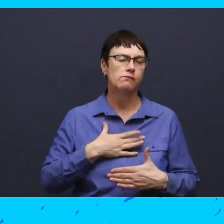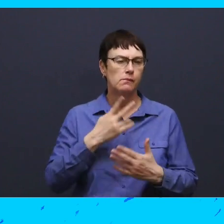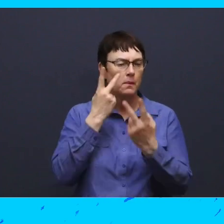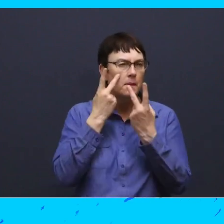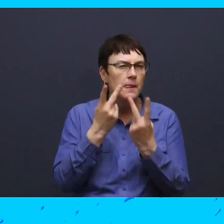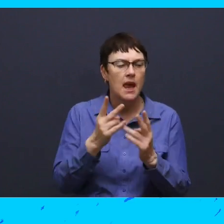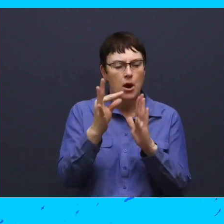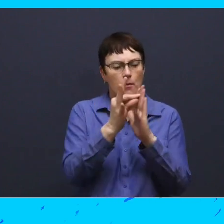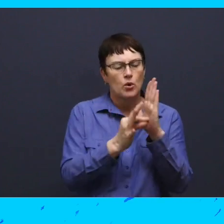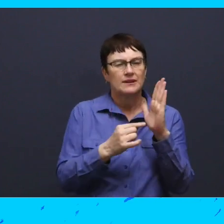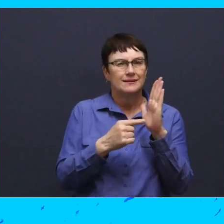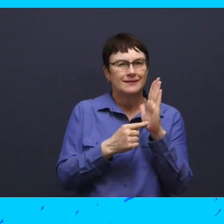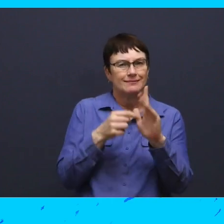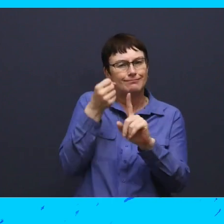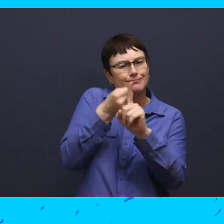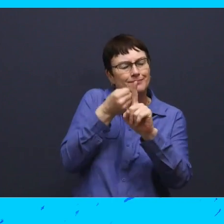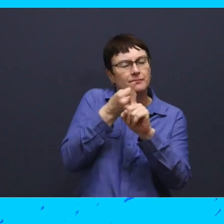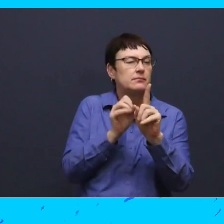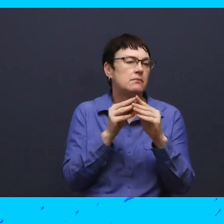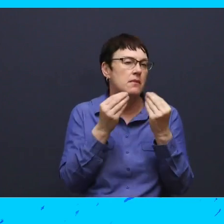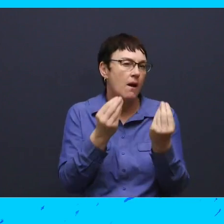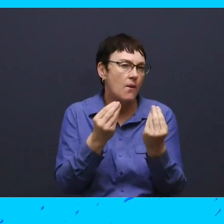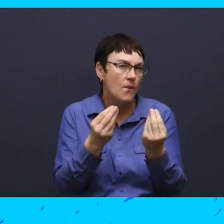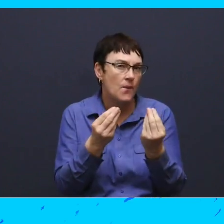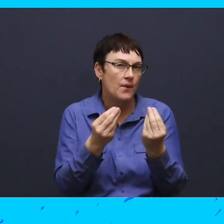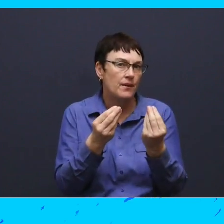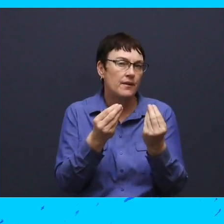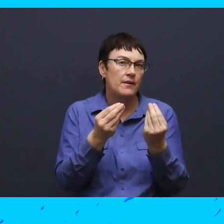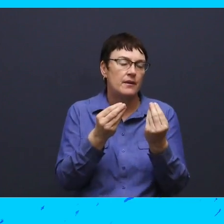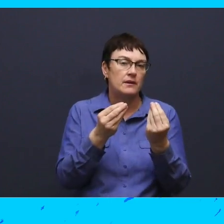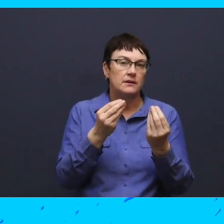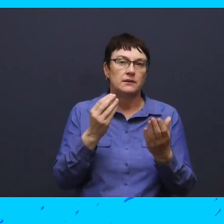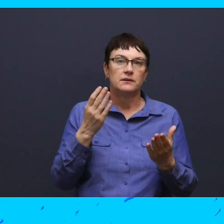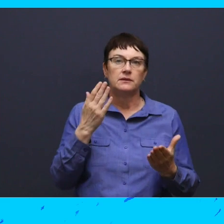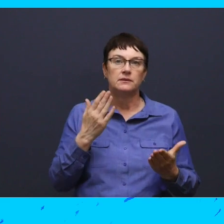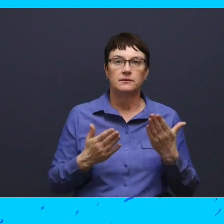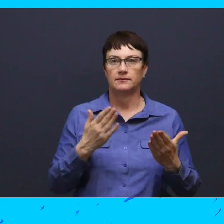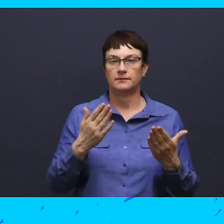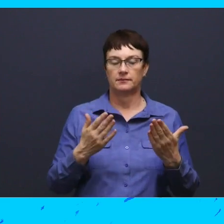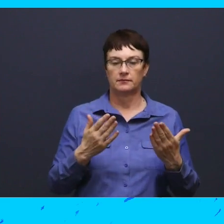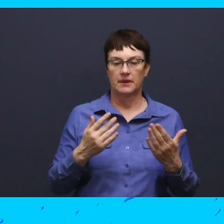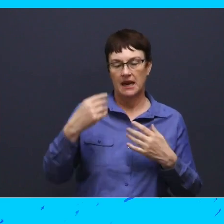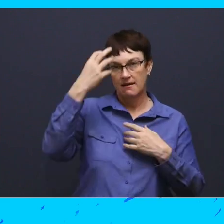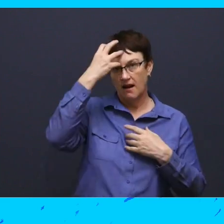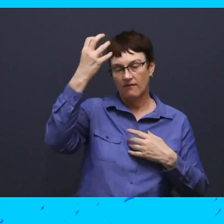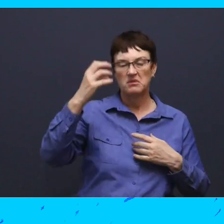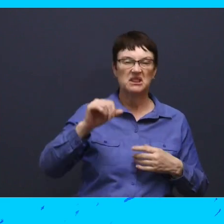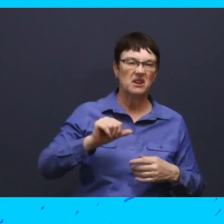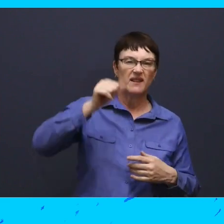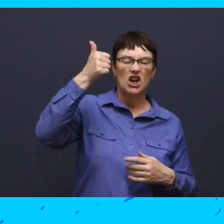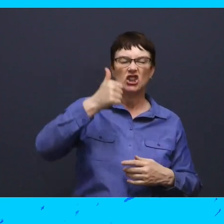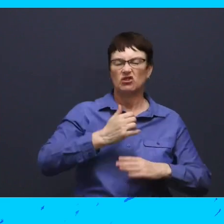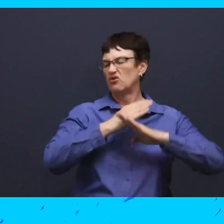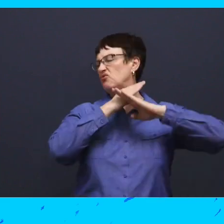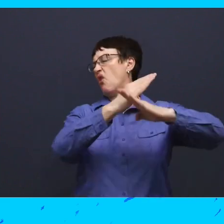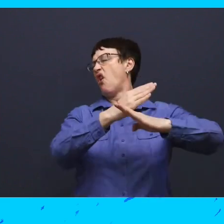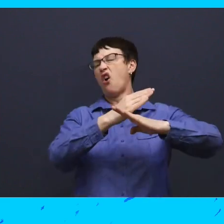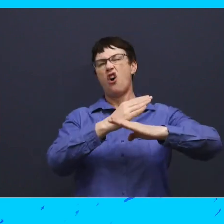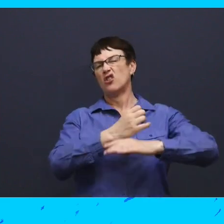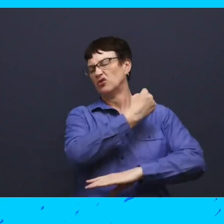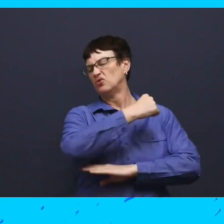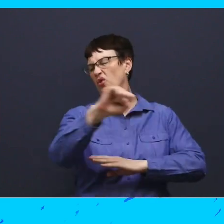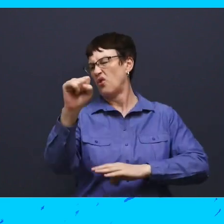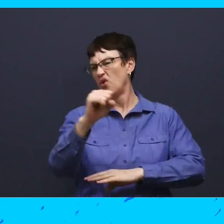peuvent quand il y a une résistance, une désapprobation, est-ce qu'il y a eu des